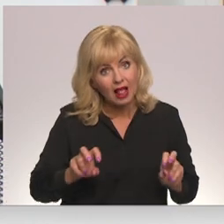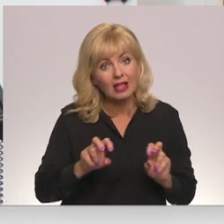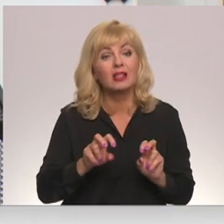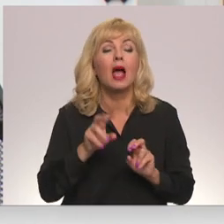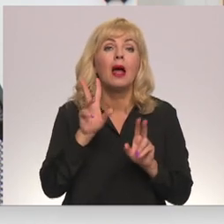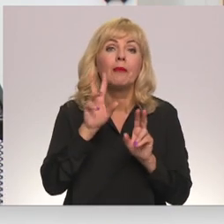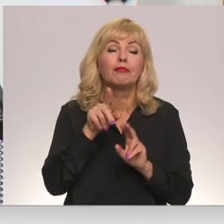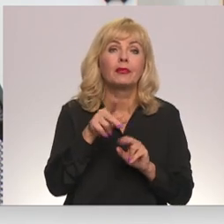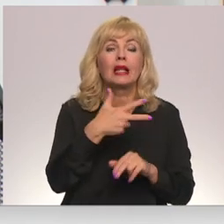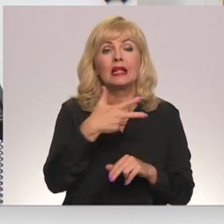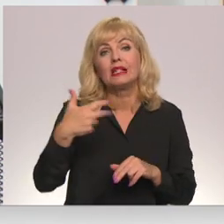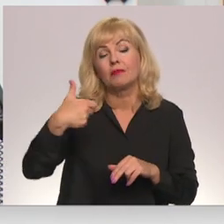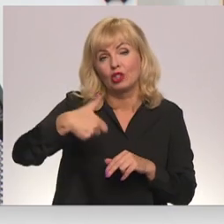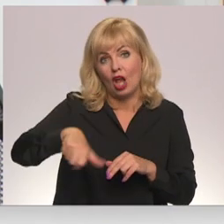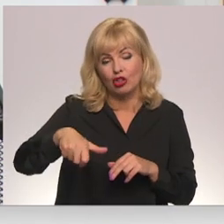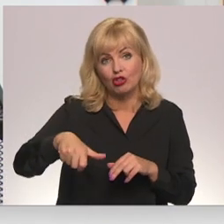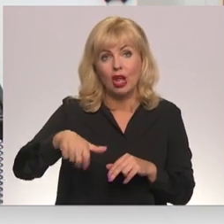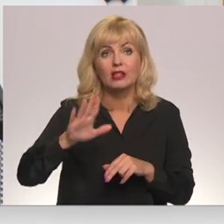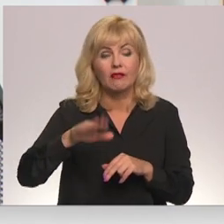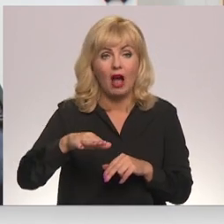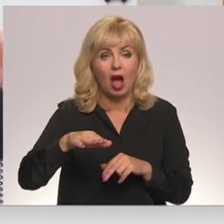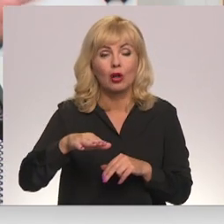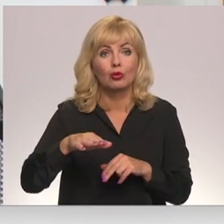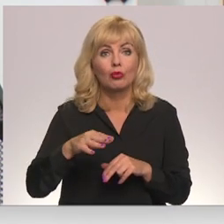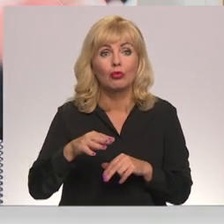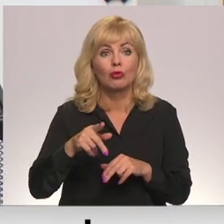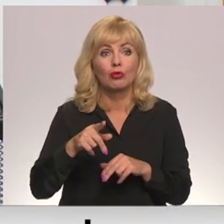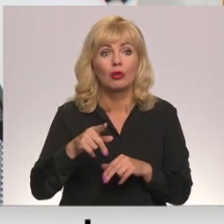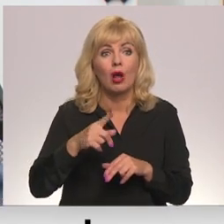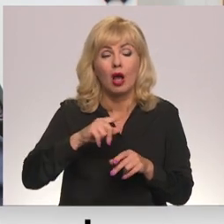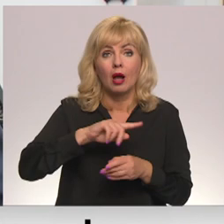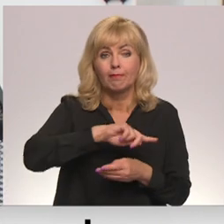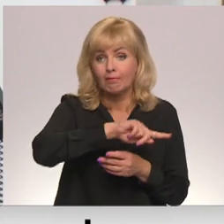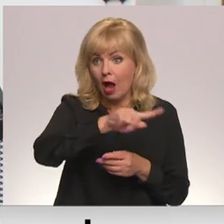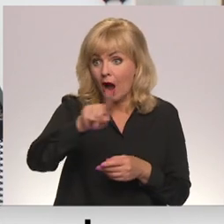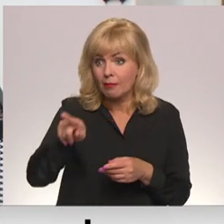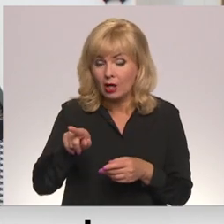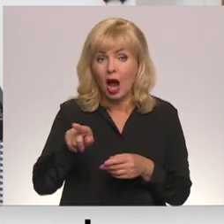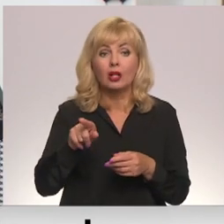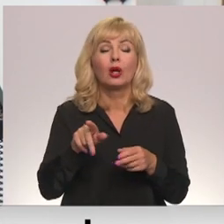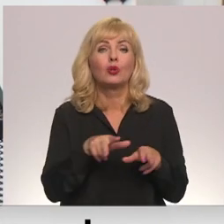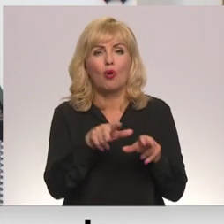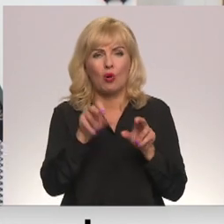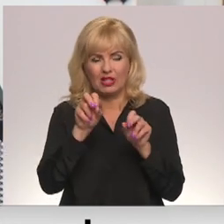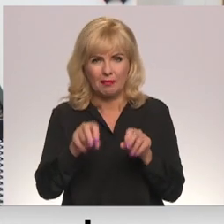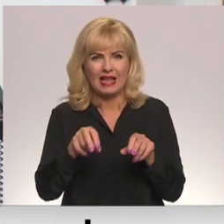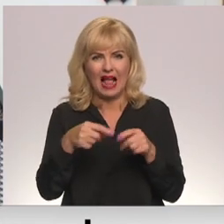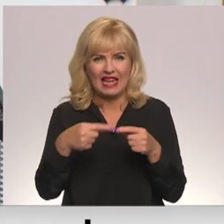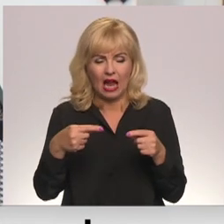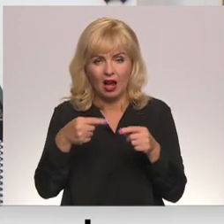nomērīt 360 grādu visapkārt dronam, kā viņš iet gan zem ūdens, gan virs ūdens.